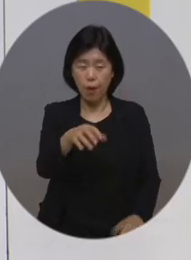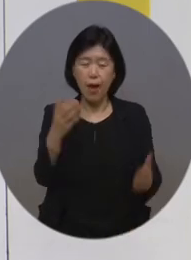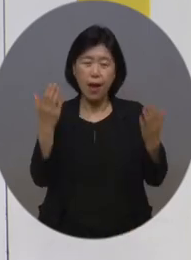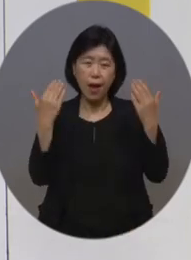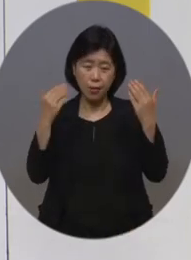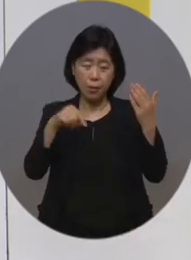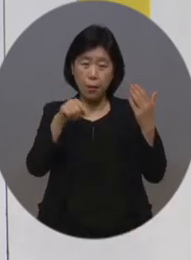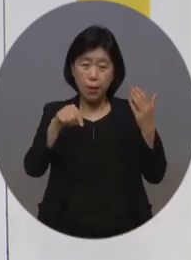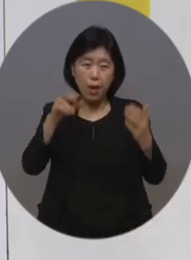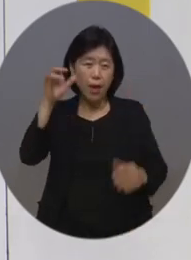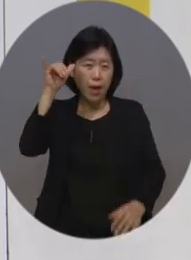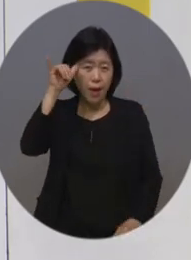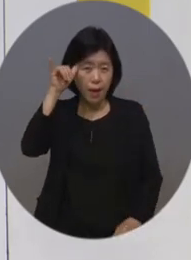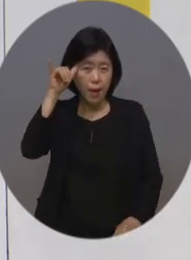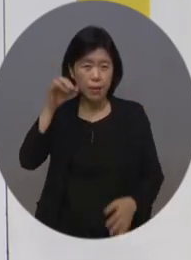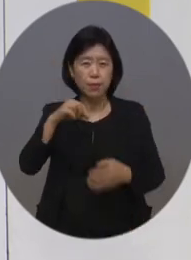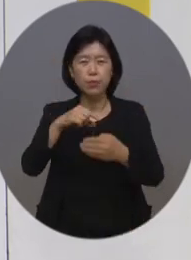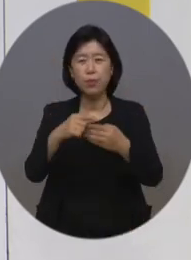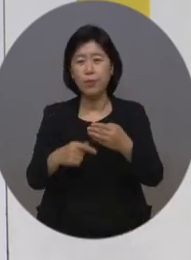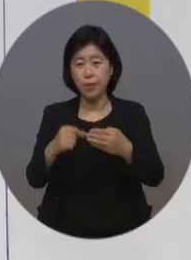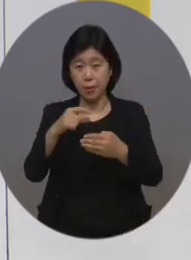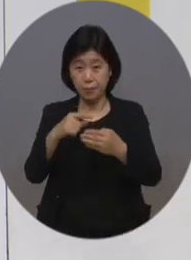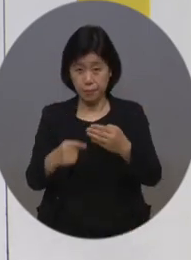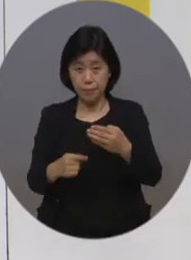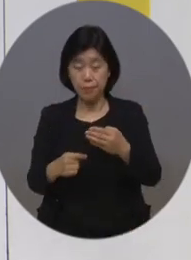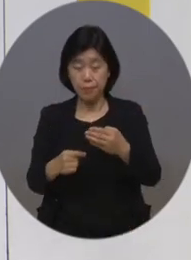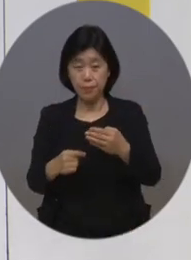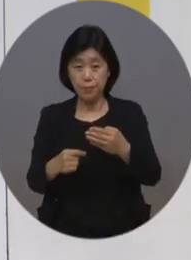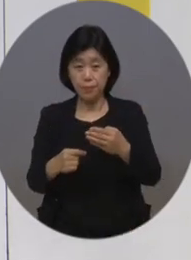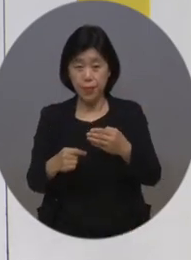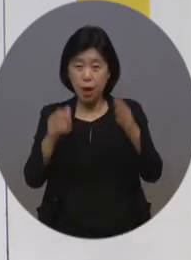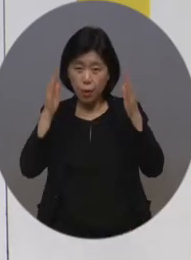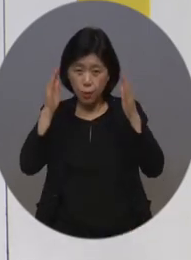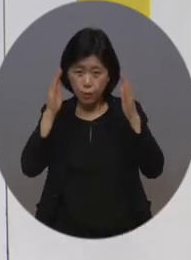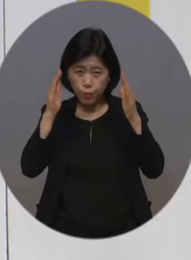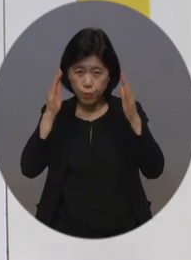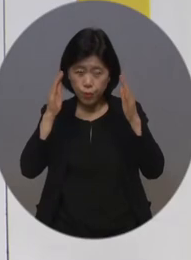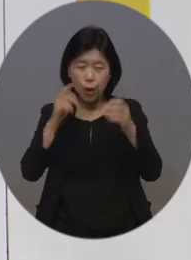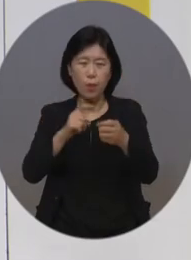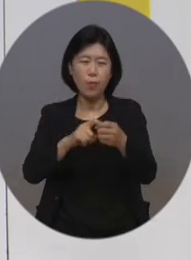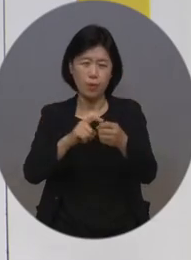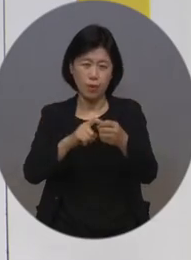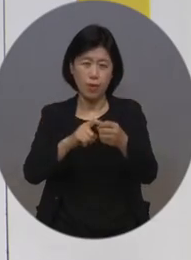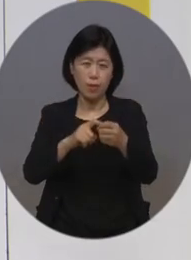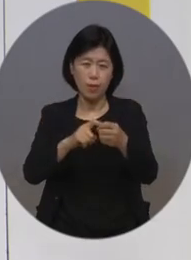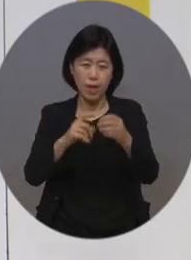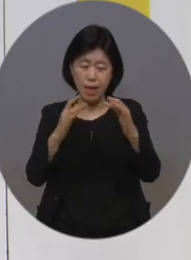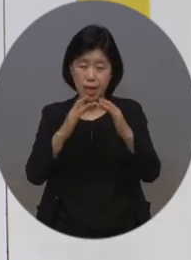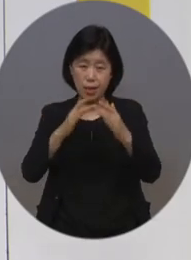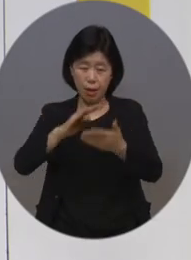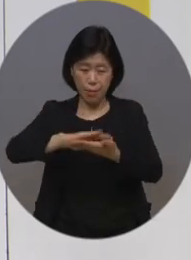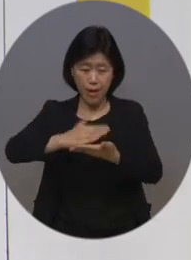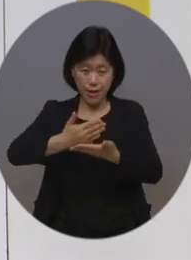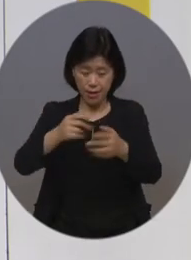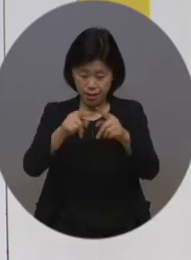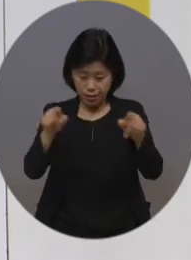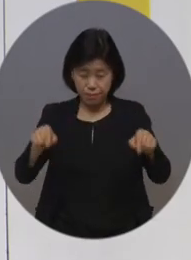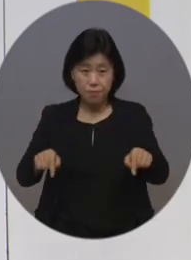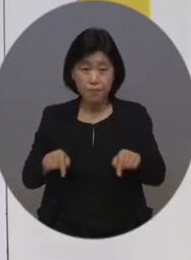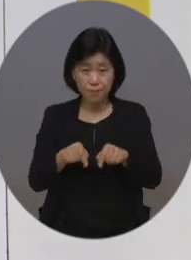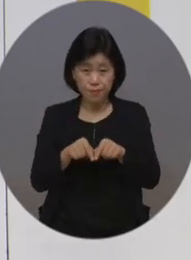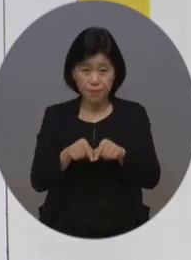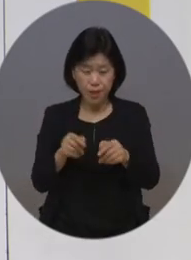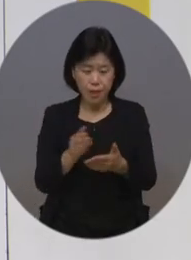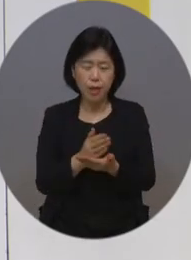4 그 있는 그 자 우리 저 학습할 수 있는 그 인터넷 피드 예 그 단말기를 줘 가지고